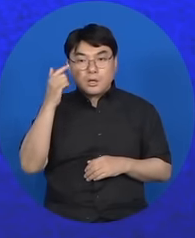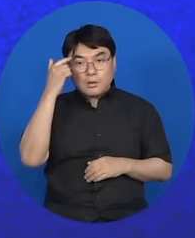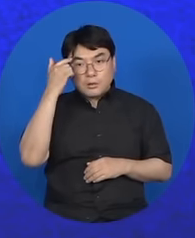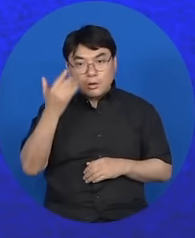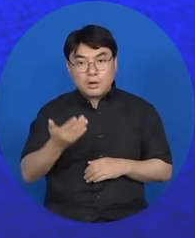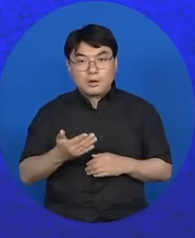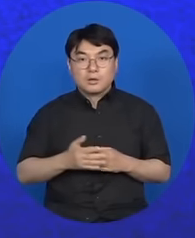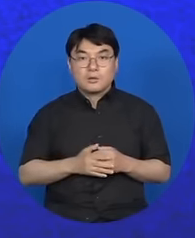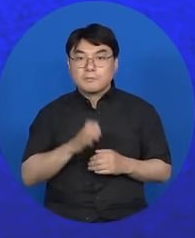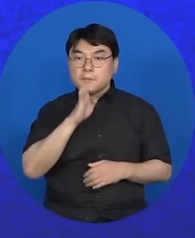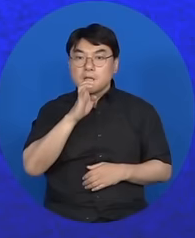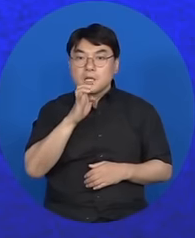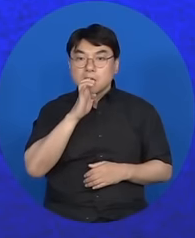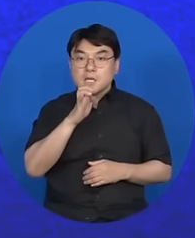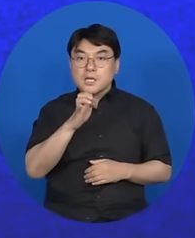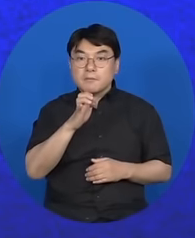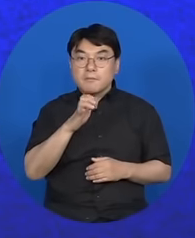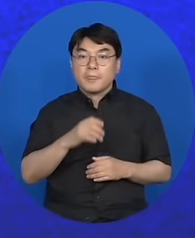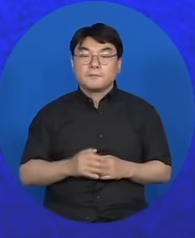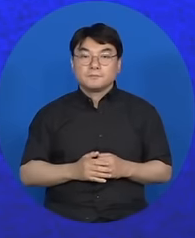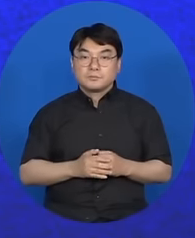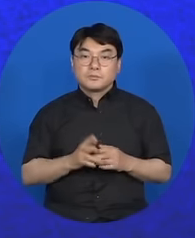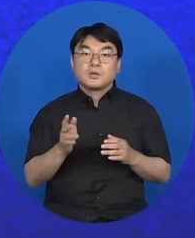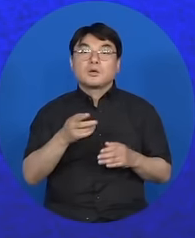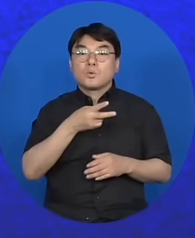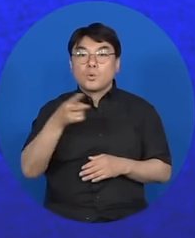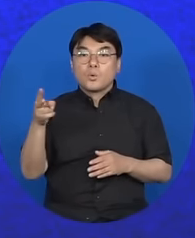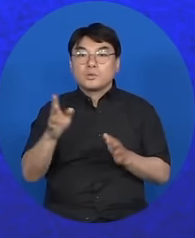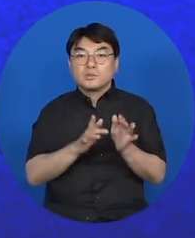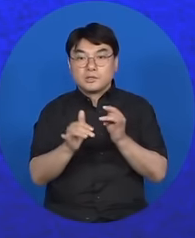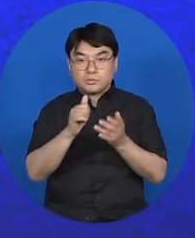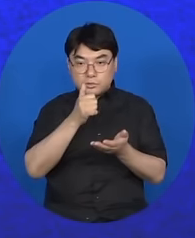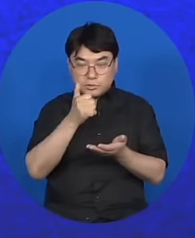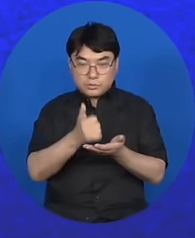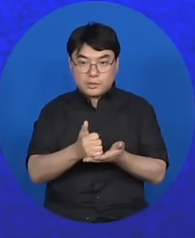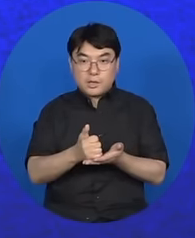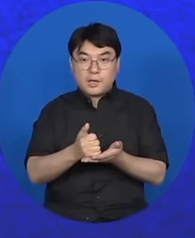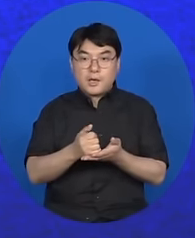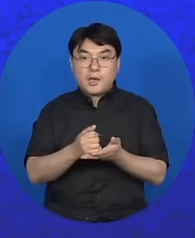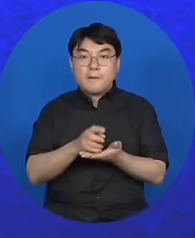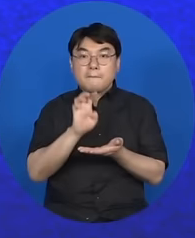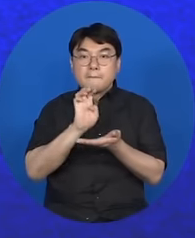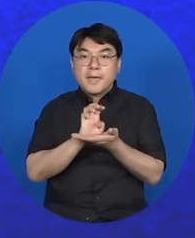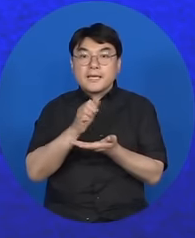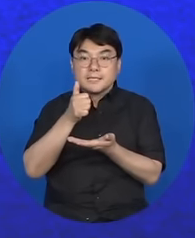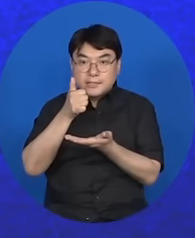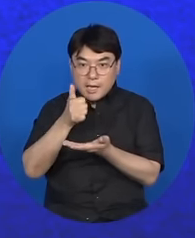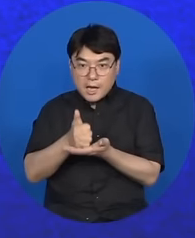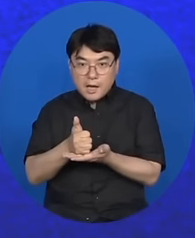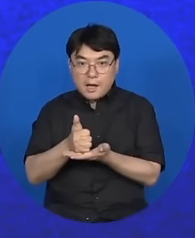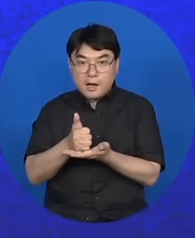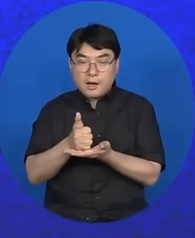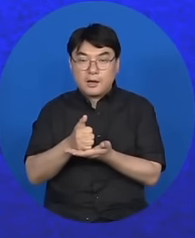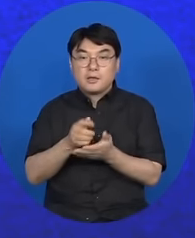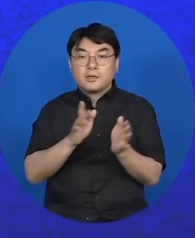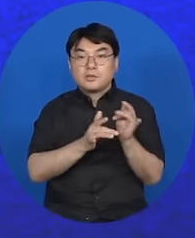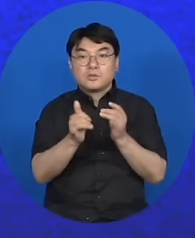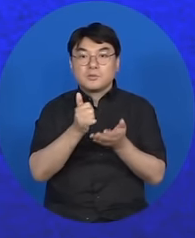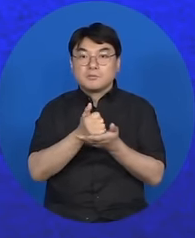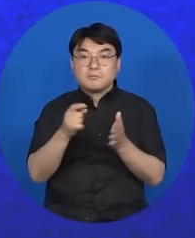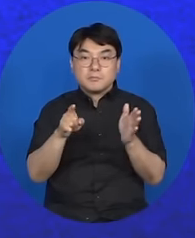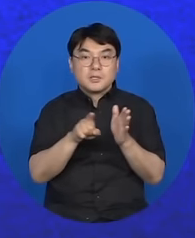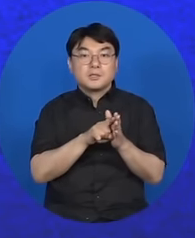빌립이 얘기해 준 거죠. 예수님이 바로 그리스도이십니다. 예수님이 메시아이십니다. 예수님을 믿는 자마다 배제되었던